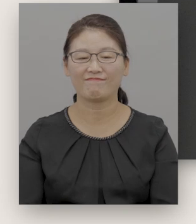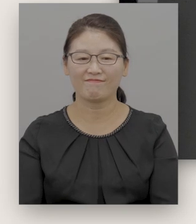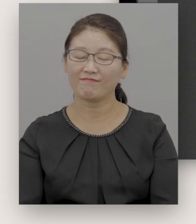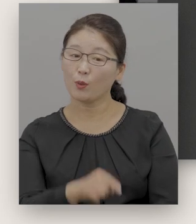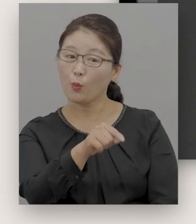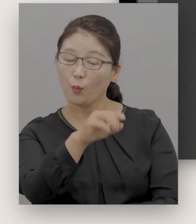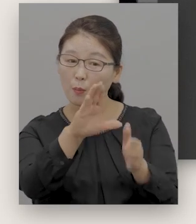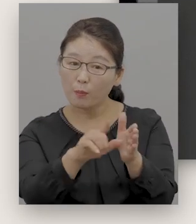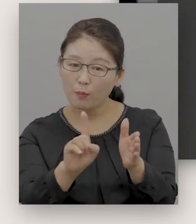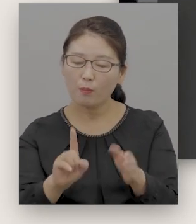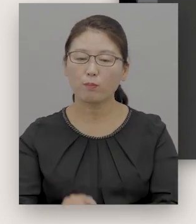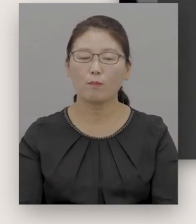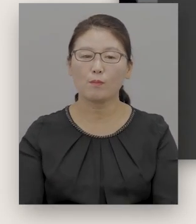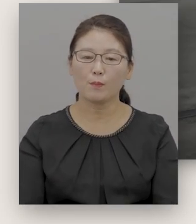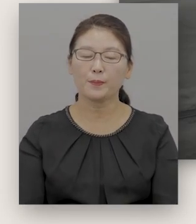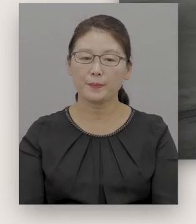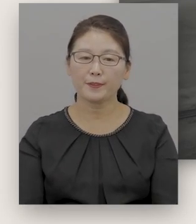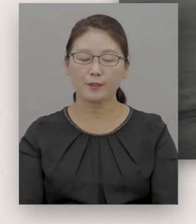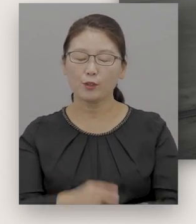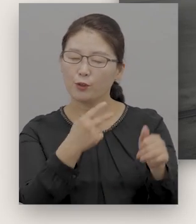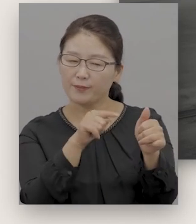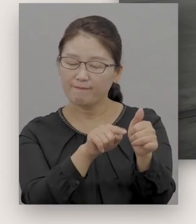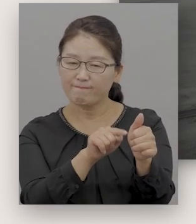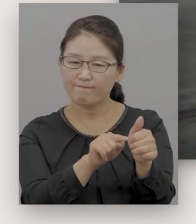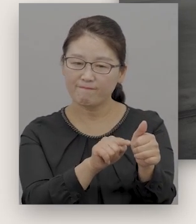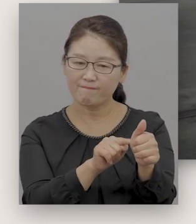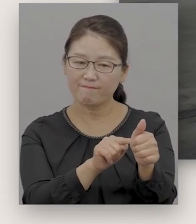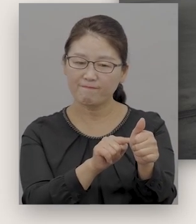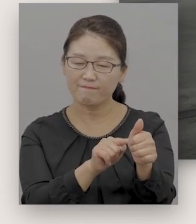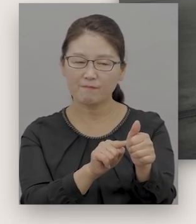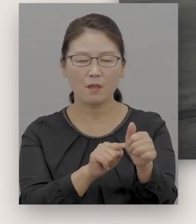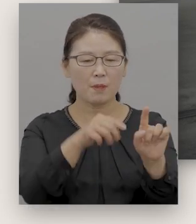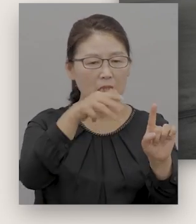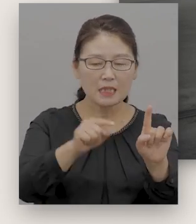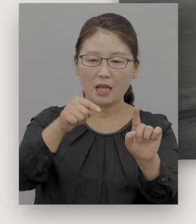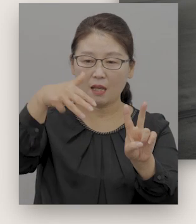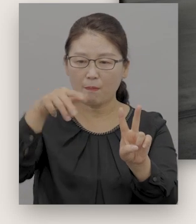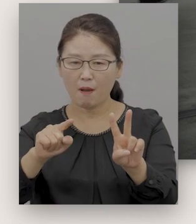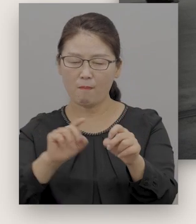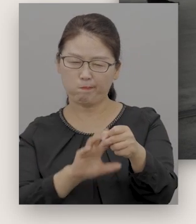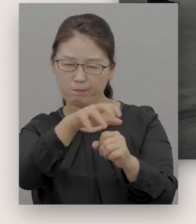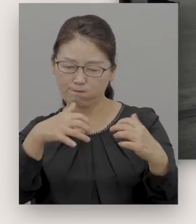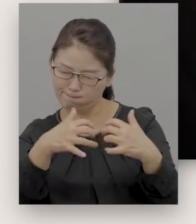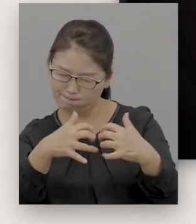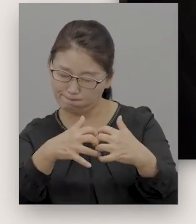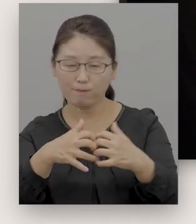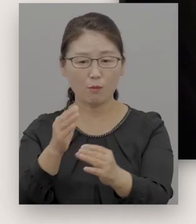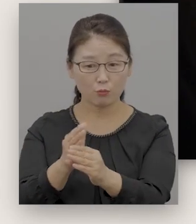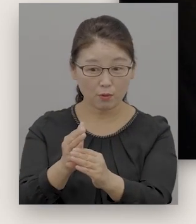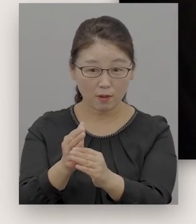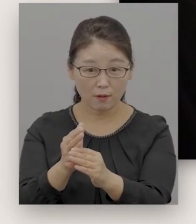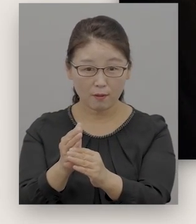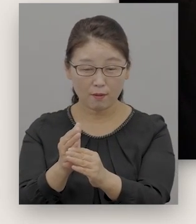이 시기는 듀샹이 1, 2차 세계대전을 사이에 이 시간에 했던 작업들을 이제 다루고 있고요.